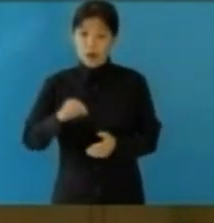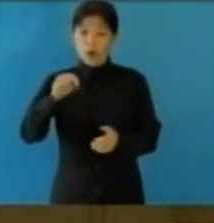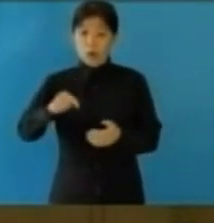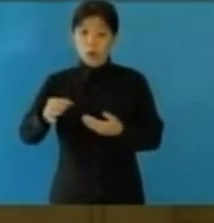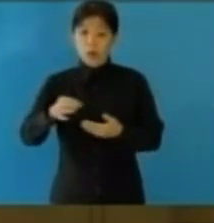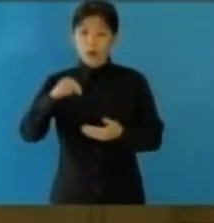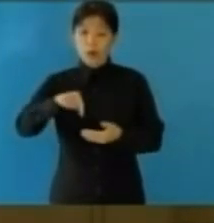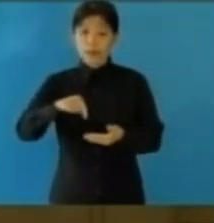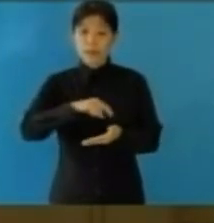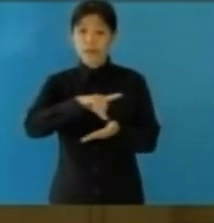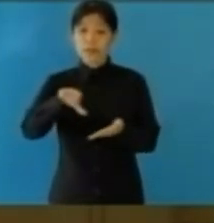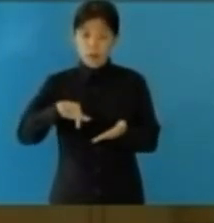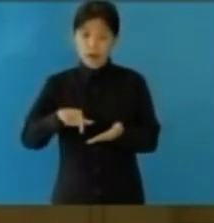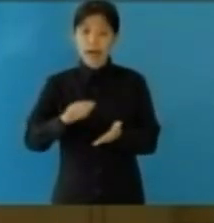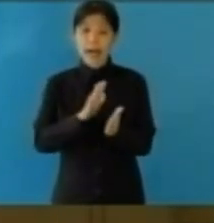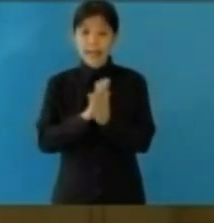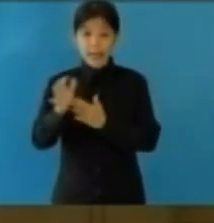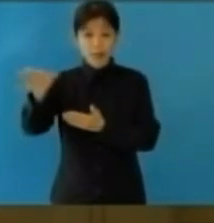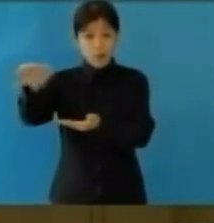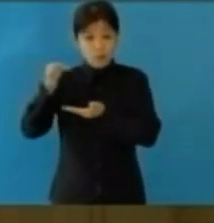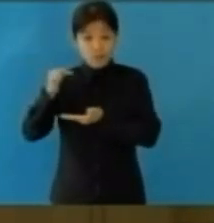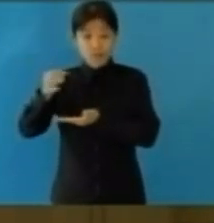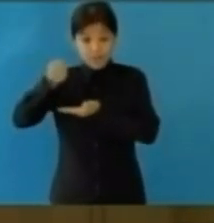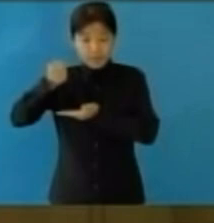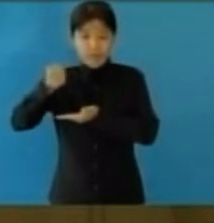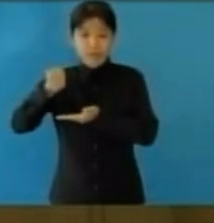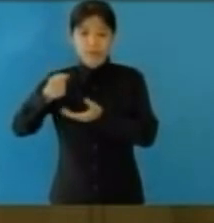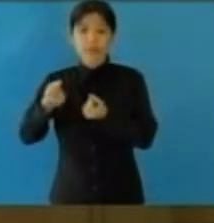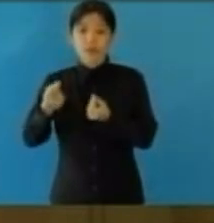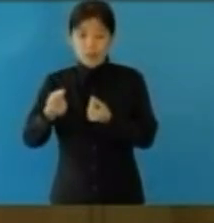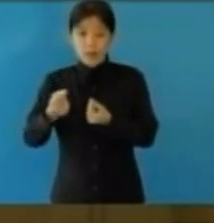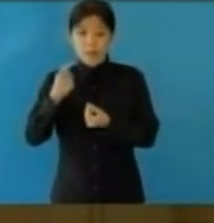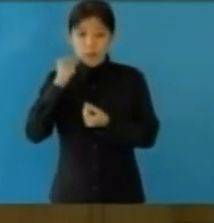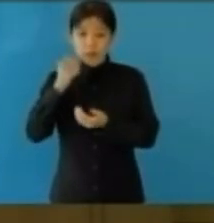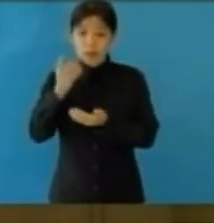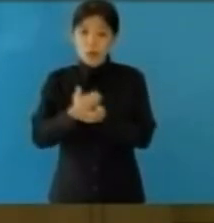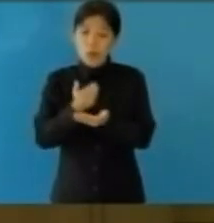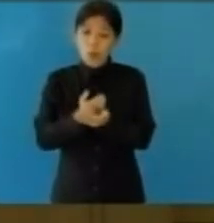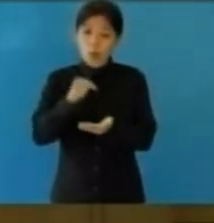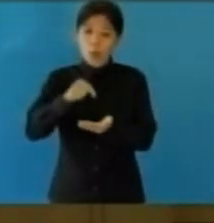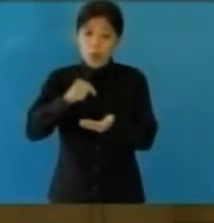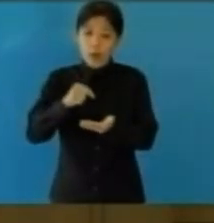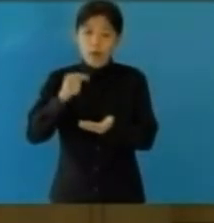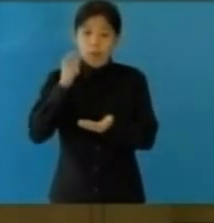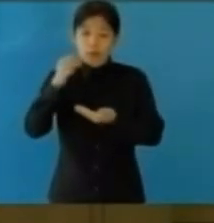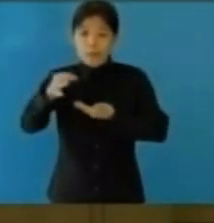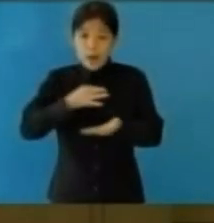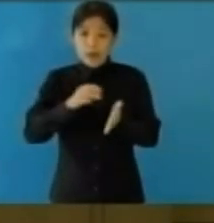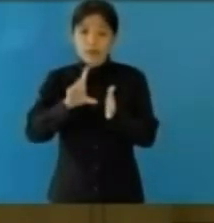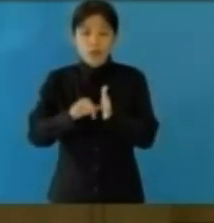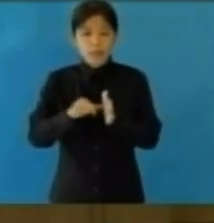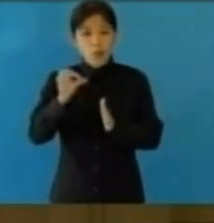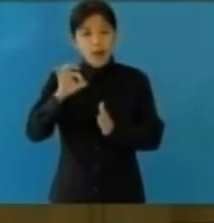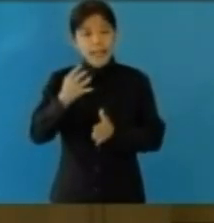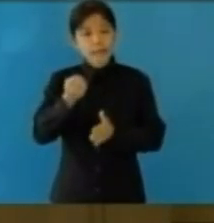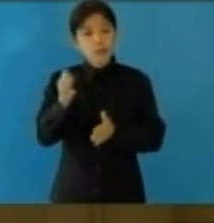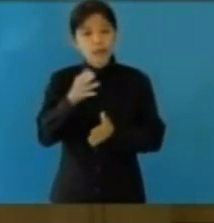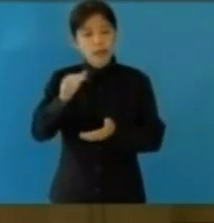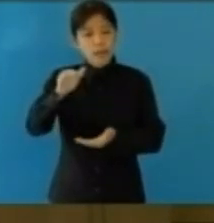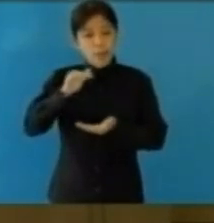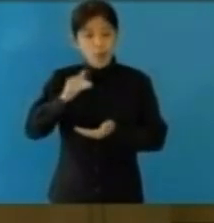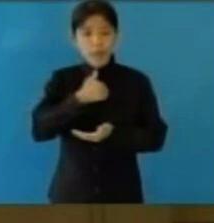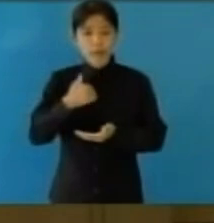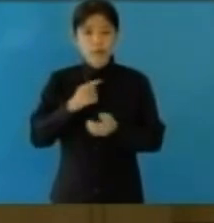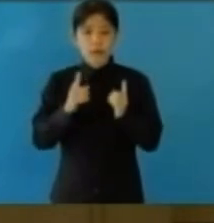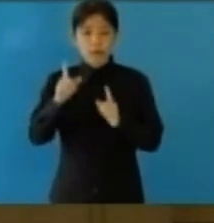いわゆる県の歳入確保につながると。で、仮に農業試験所跡地の残るすべての街区、これ売却するだった場合、どれぐらいの売却金額になるのか、それぞれお